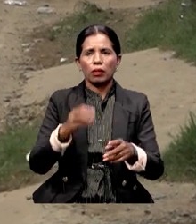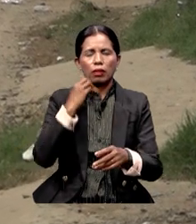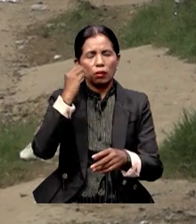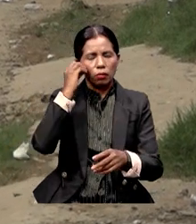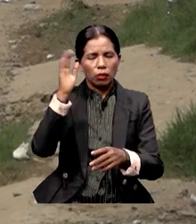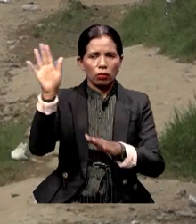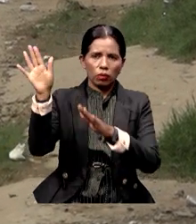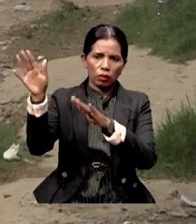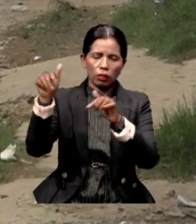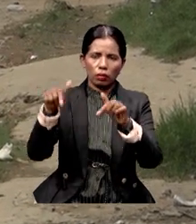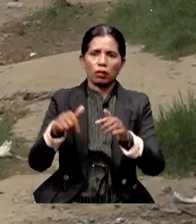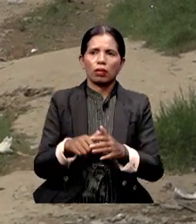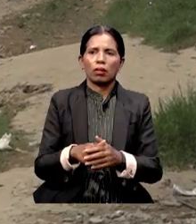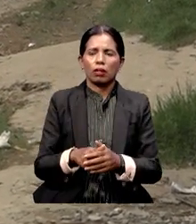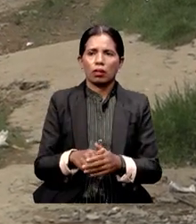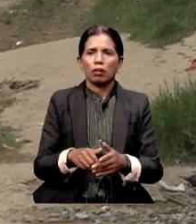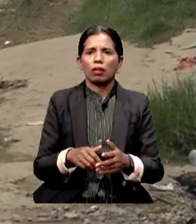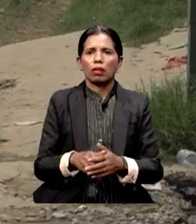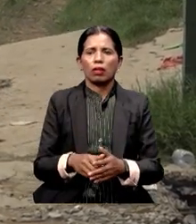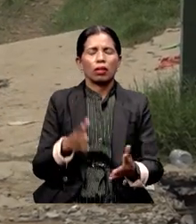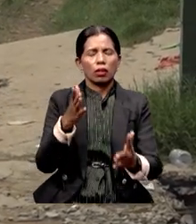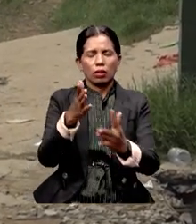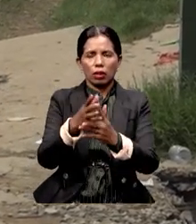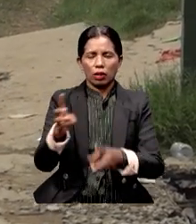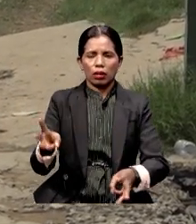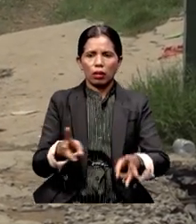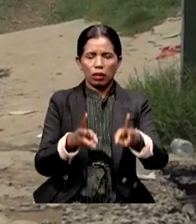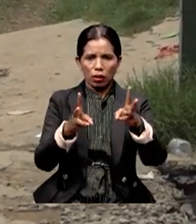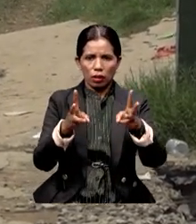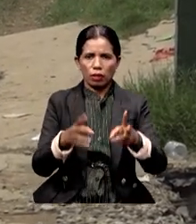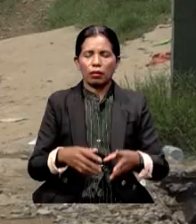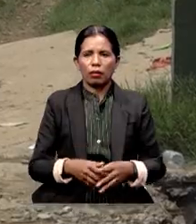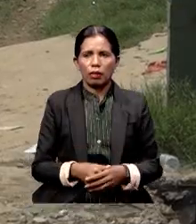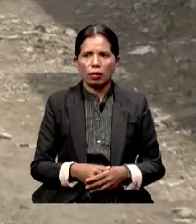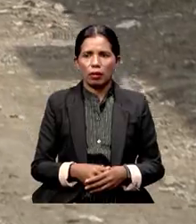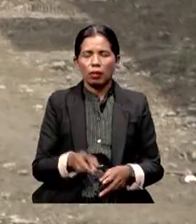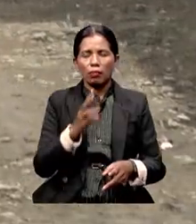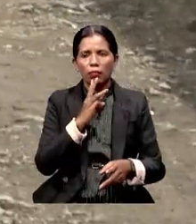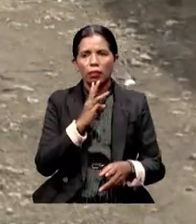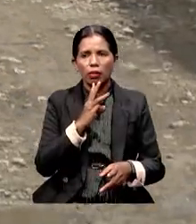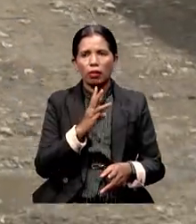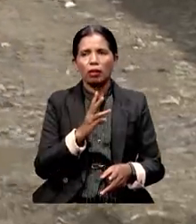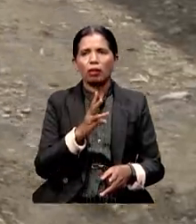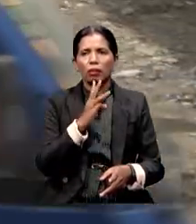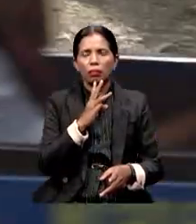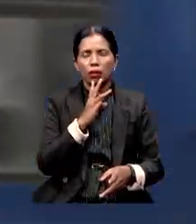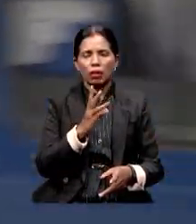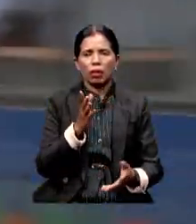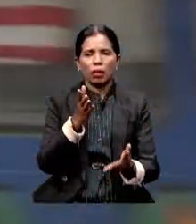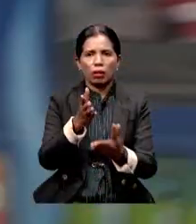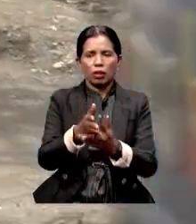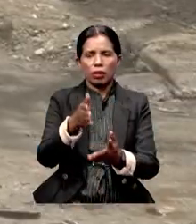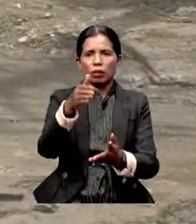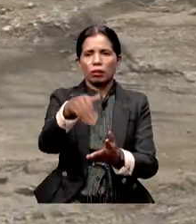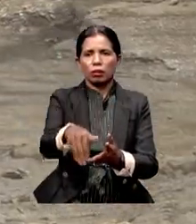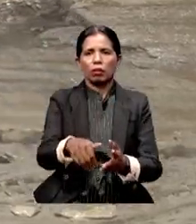pohola bane. Hela tamat takat ifal di dalam bawa narsi jalur B nya nene otomatis B nya level nyetuma